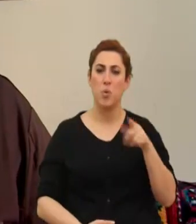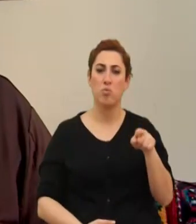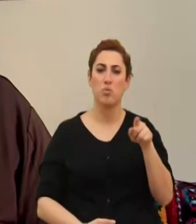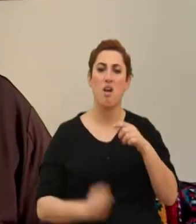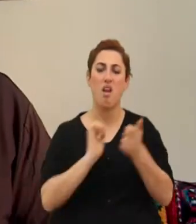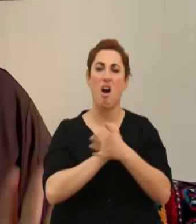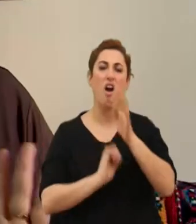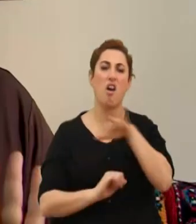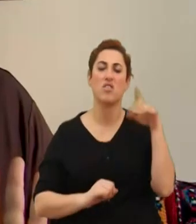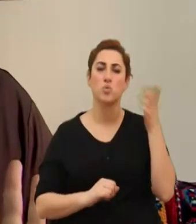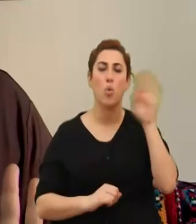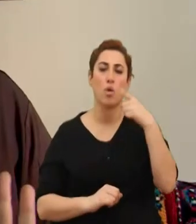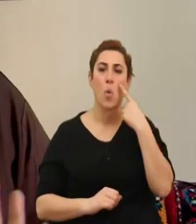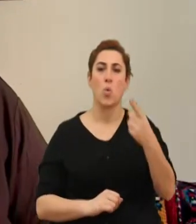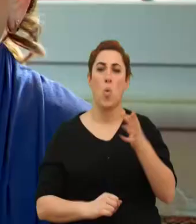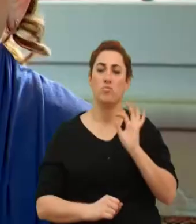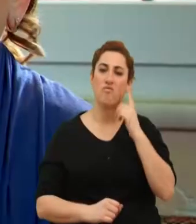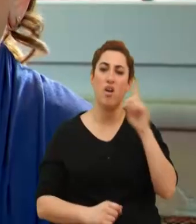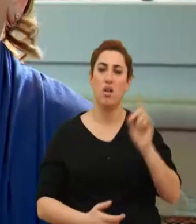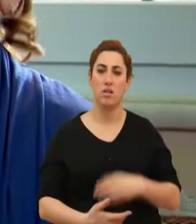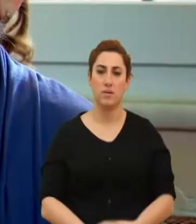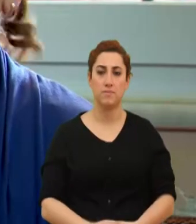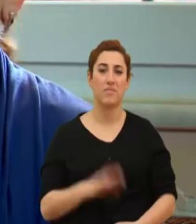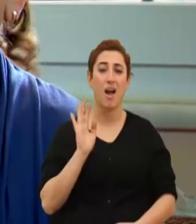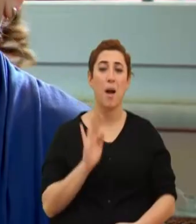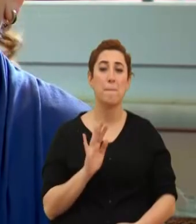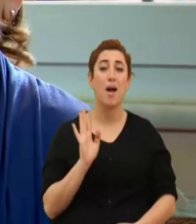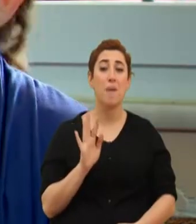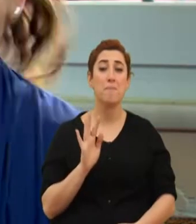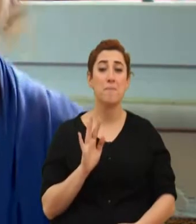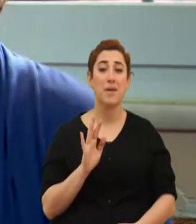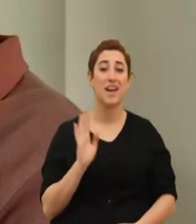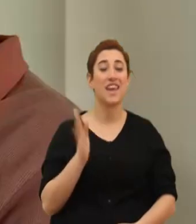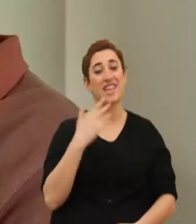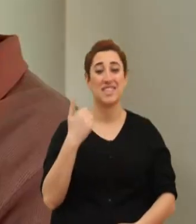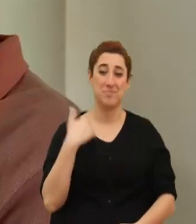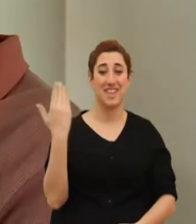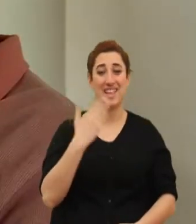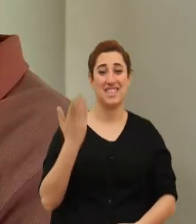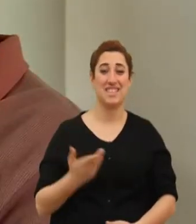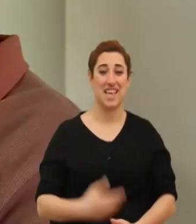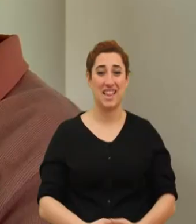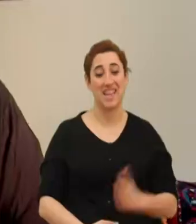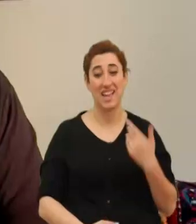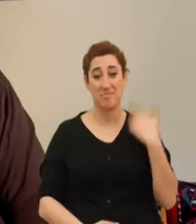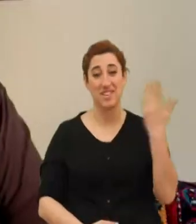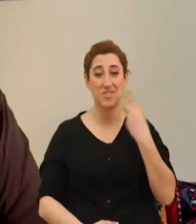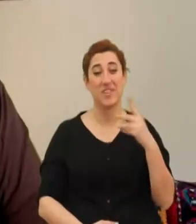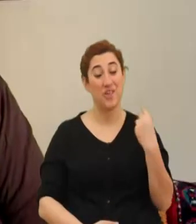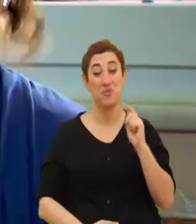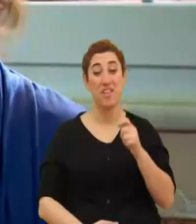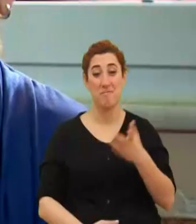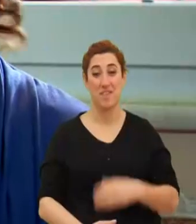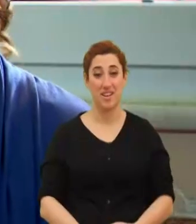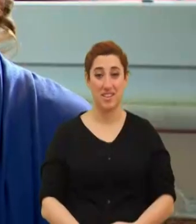bunlar ailece sonradan görmeler vallahi billahi. Ama keşke bir gidebilseydik. Ya gidebilseydik ne iyi